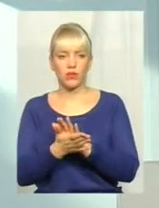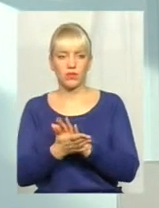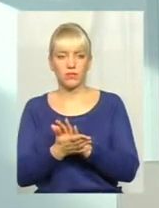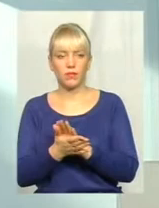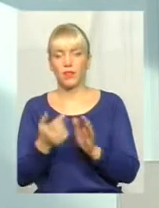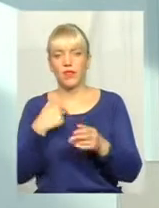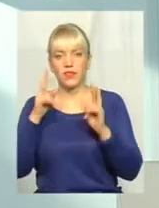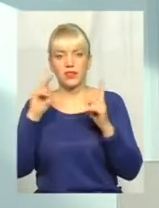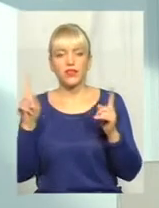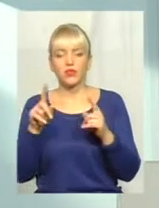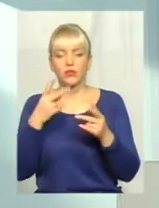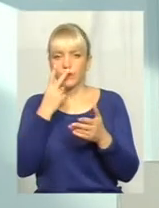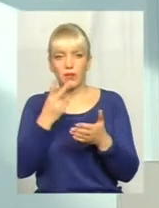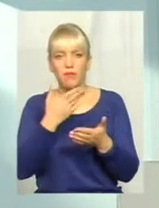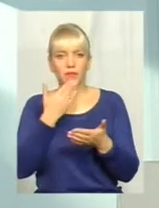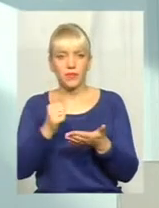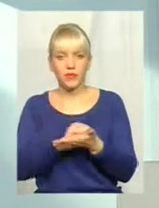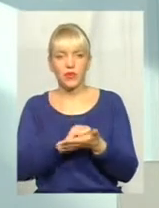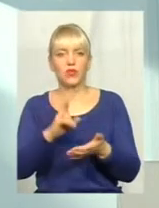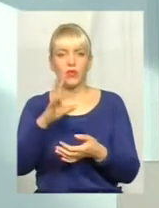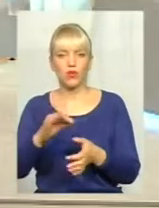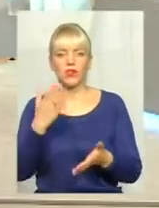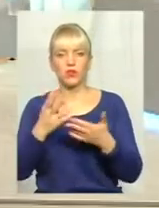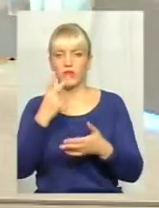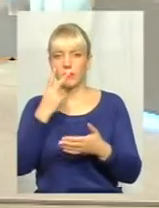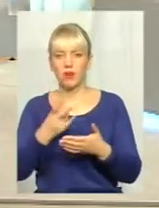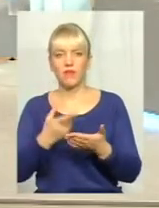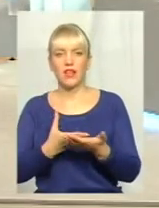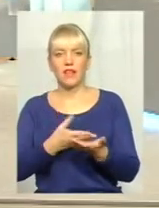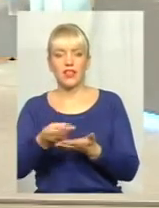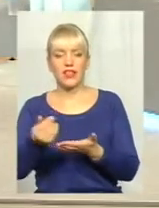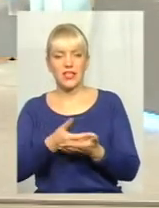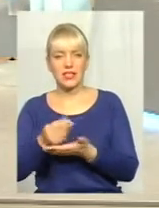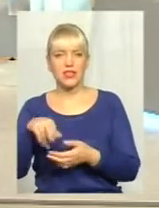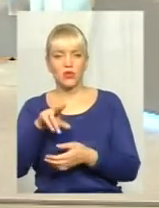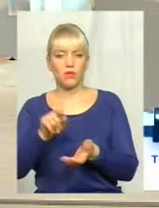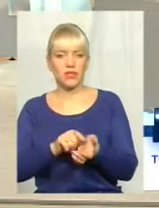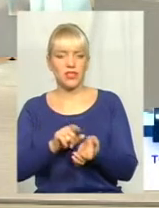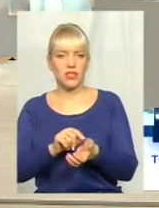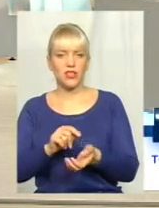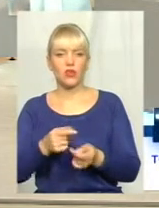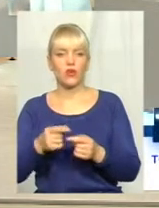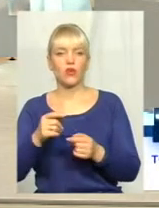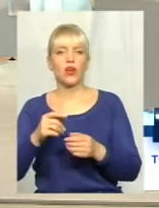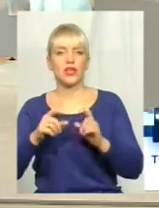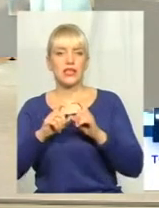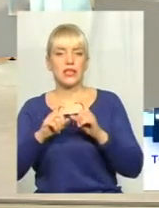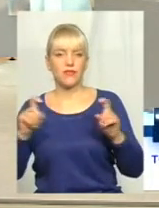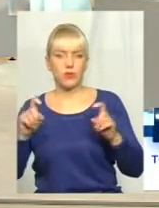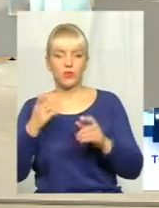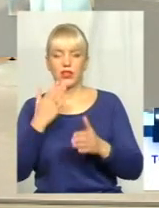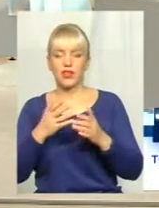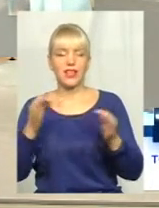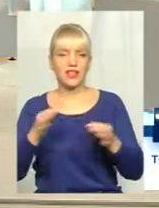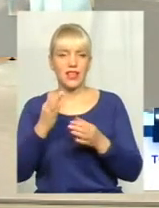це дійсно за угода, якщо вона не передбачає утримання внесків до пенсійного фонду, то ніякий стаж при роботі за такою угодою,